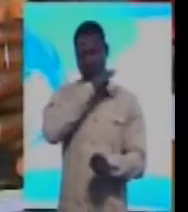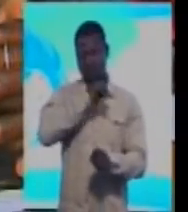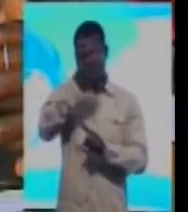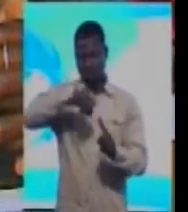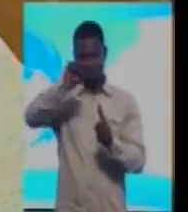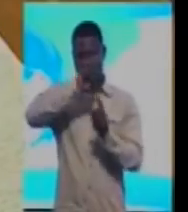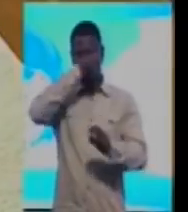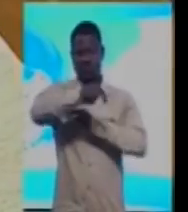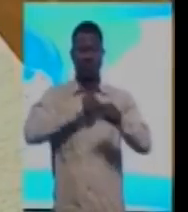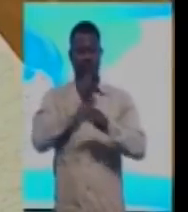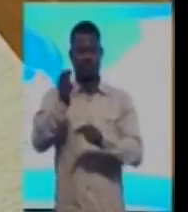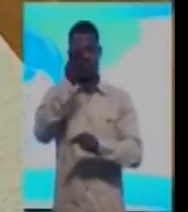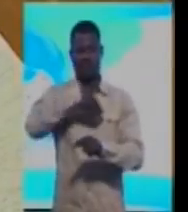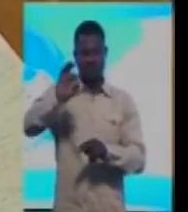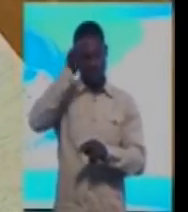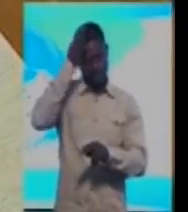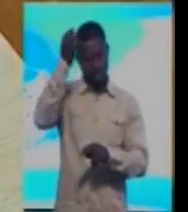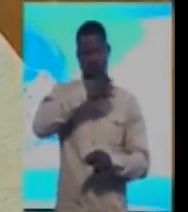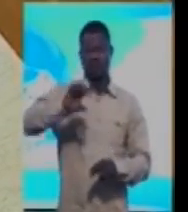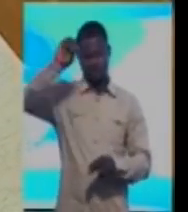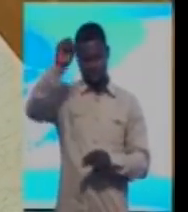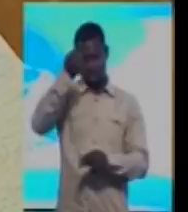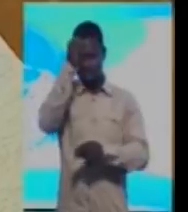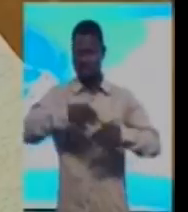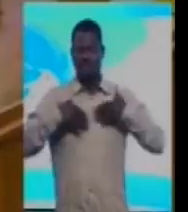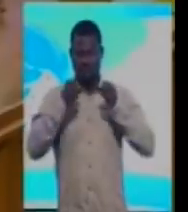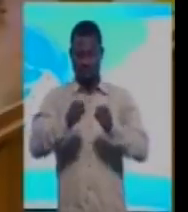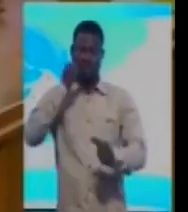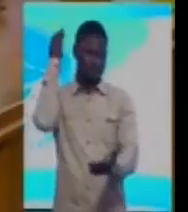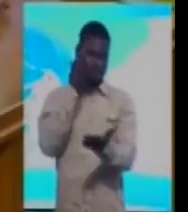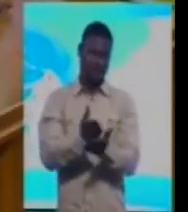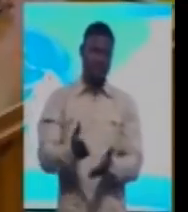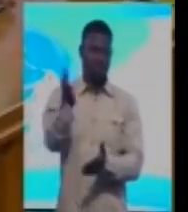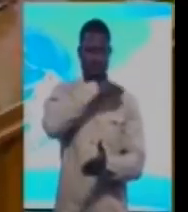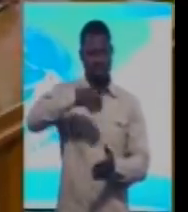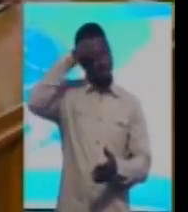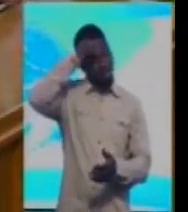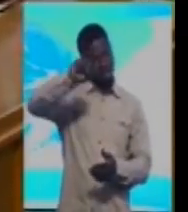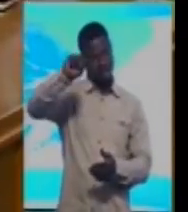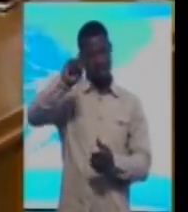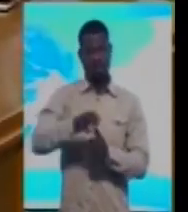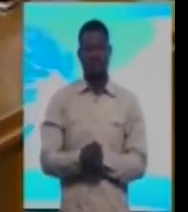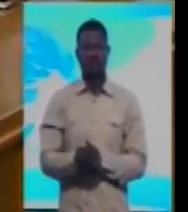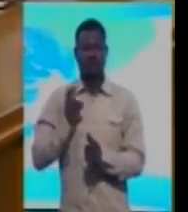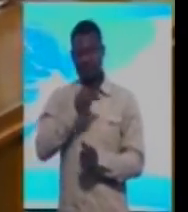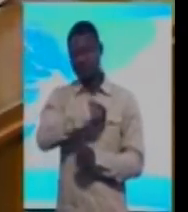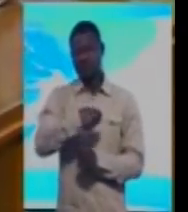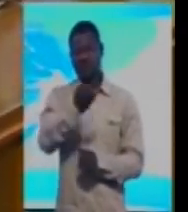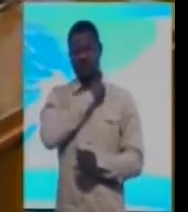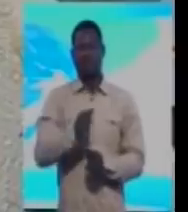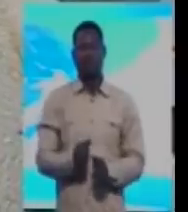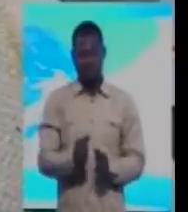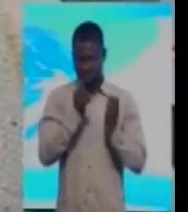Fédération des syndicats de santé annonce la levée pure et simple du mot d'ordre de grève. Nous avions prévu une grève pour le 20